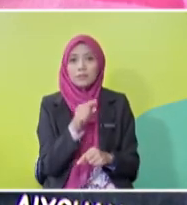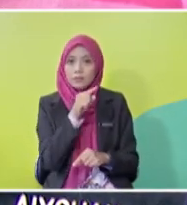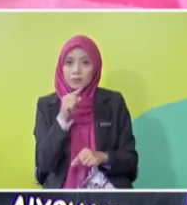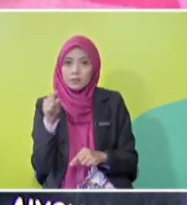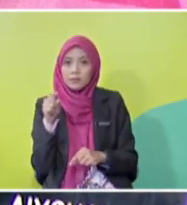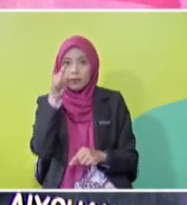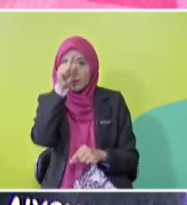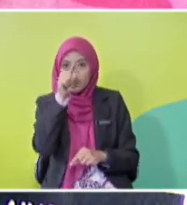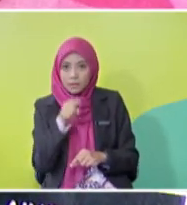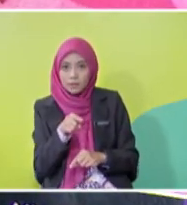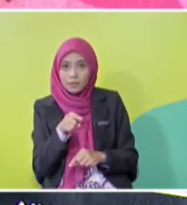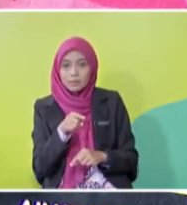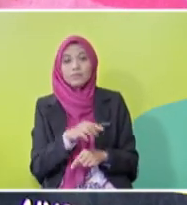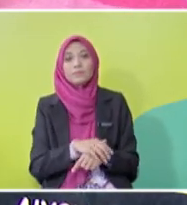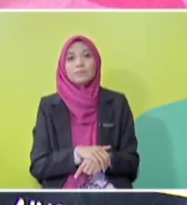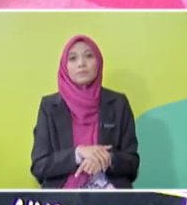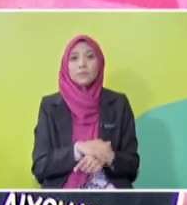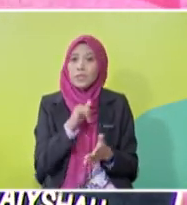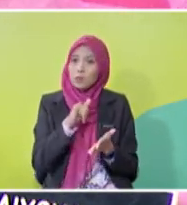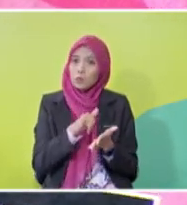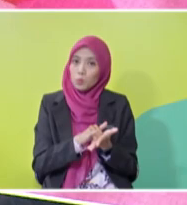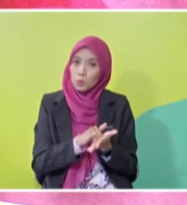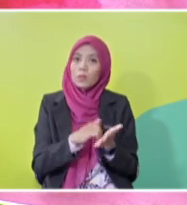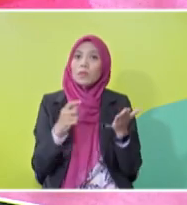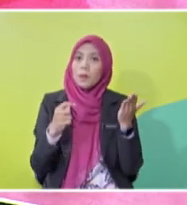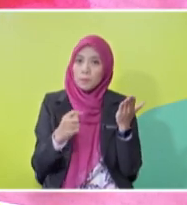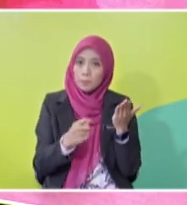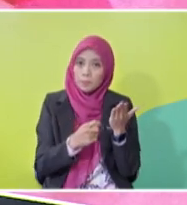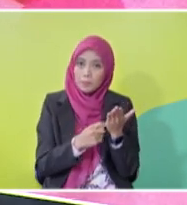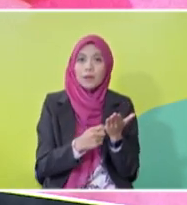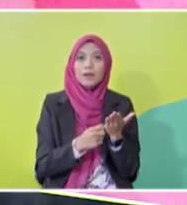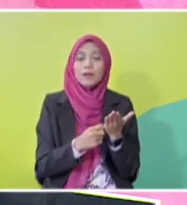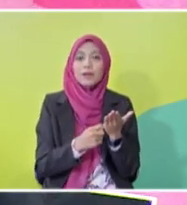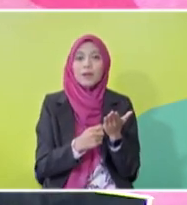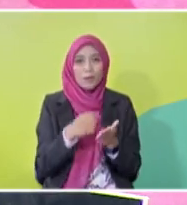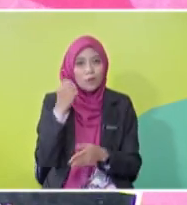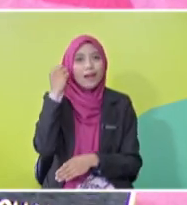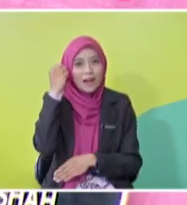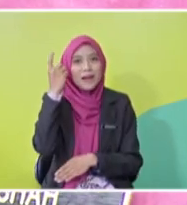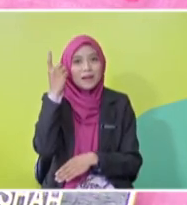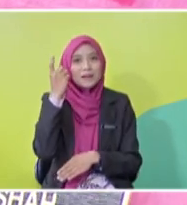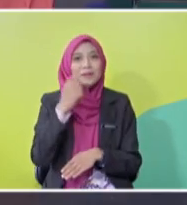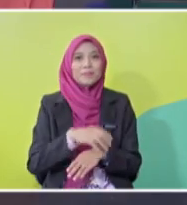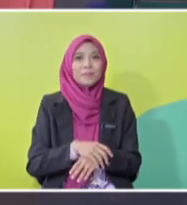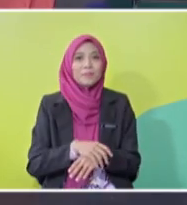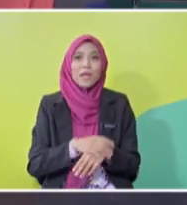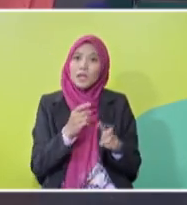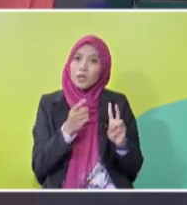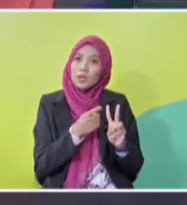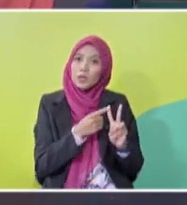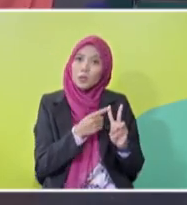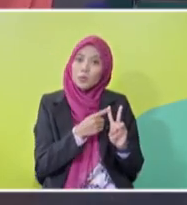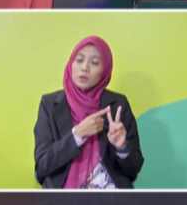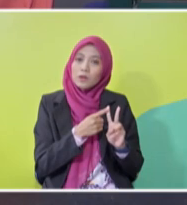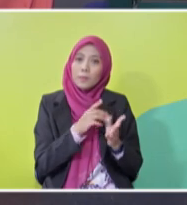dan melintang Oh itu tambah inilah simbol tambah oke yang kedua dalam belajar